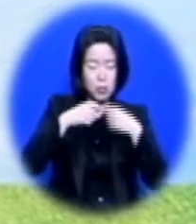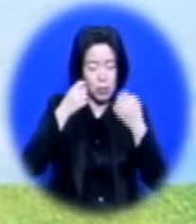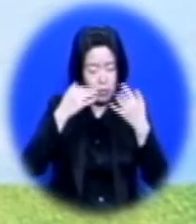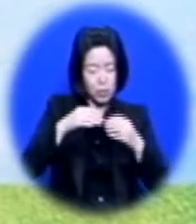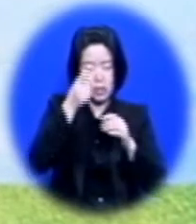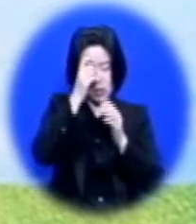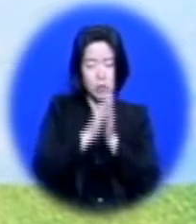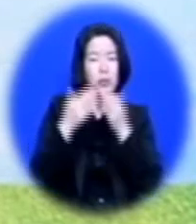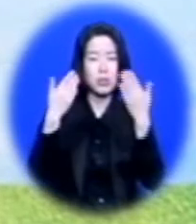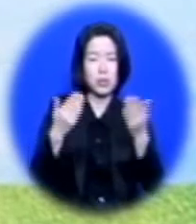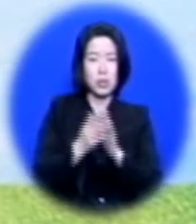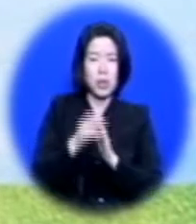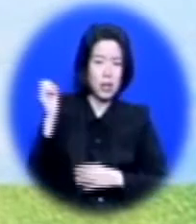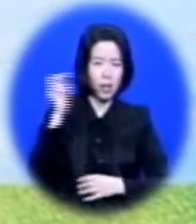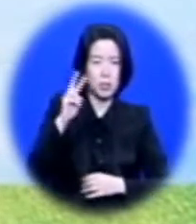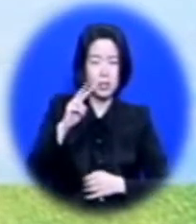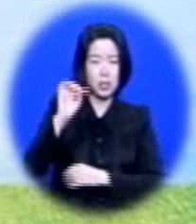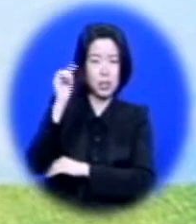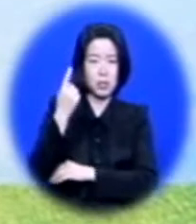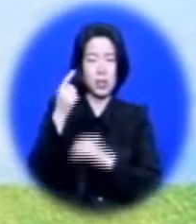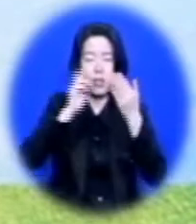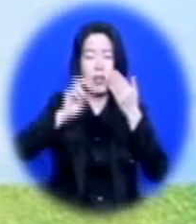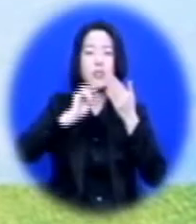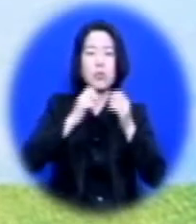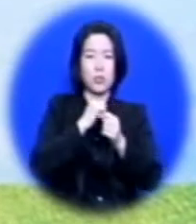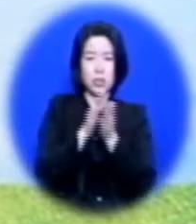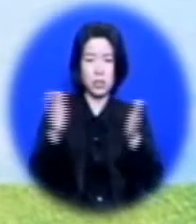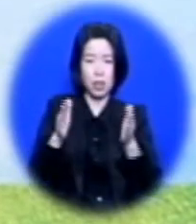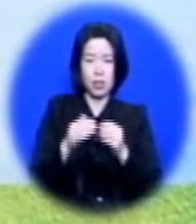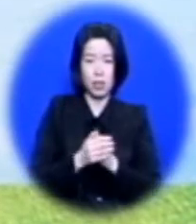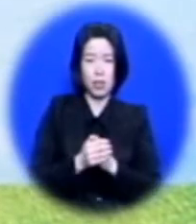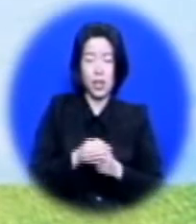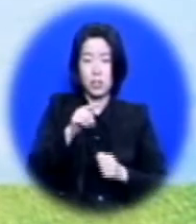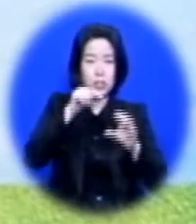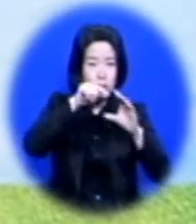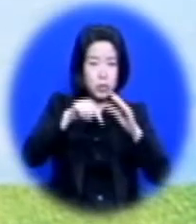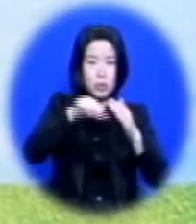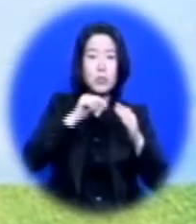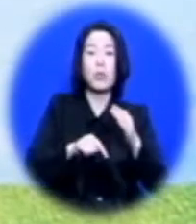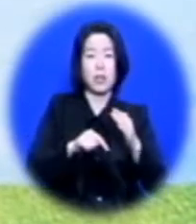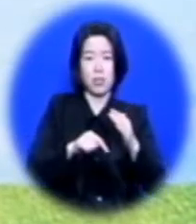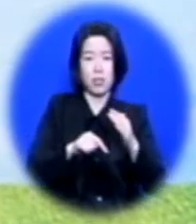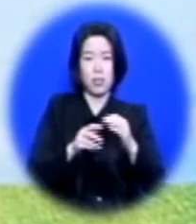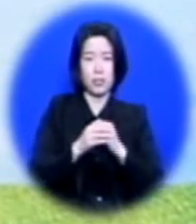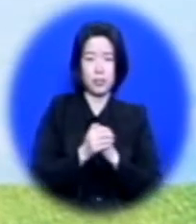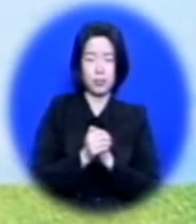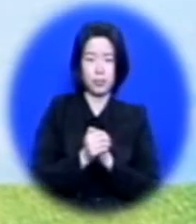이 갑자기 다윗이 찬송을 하기 시작하는 그 굴 속에서 말해요